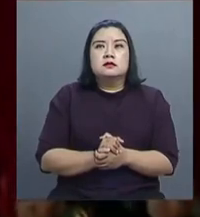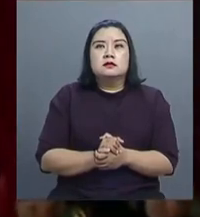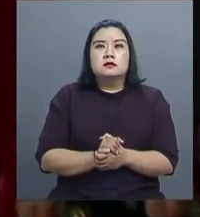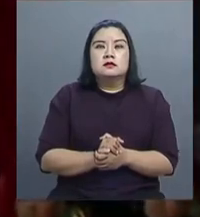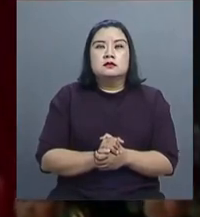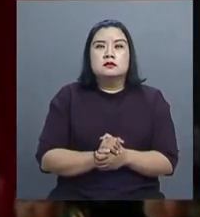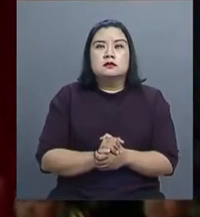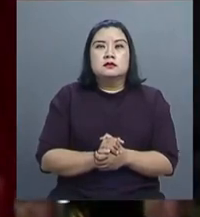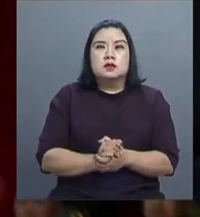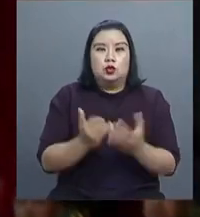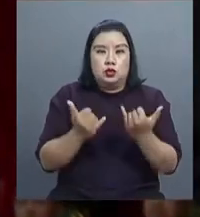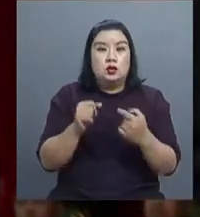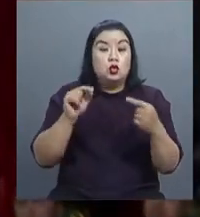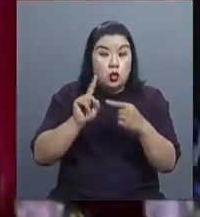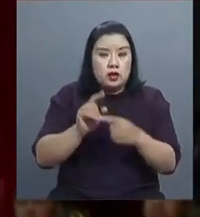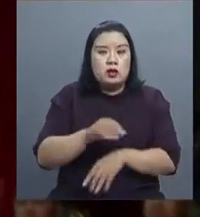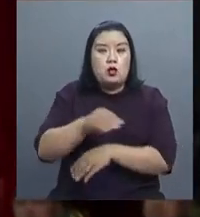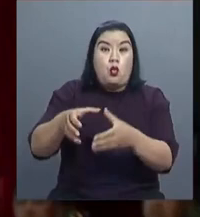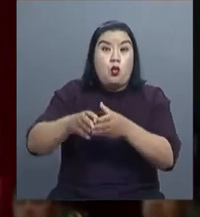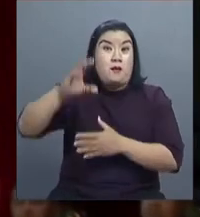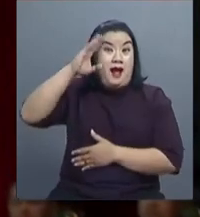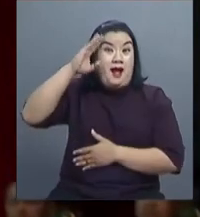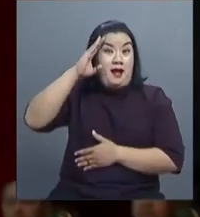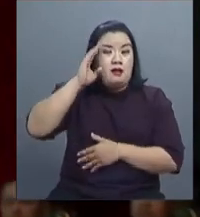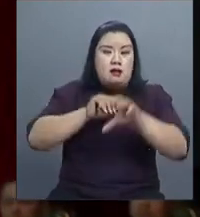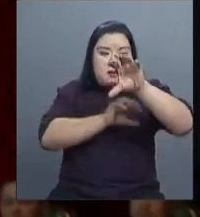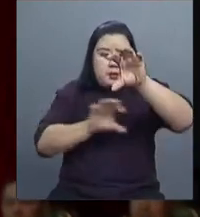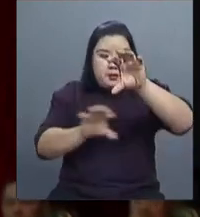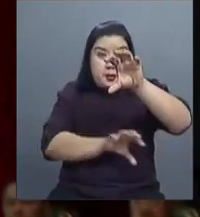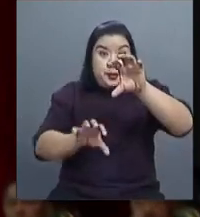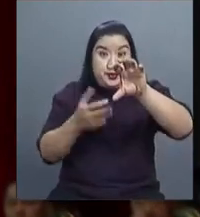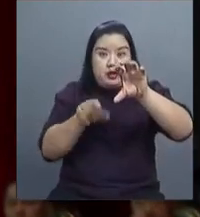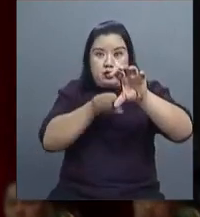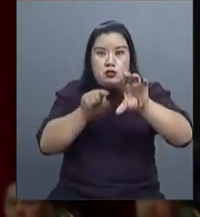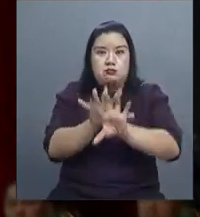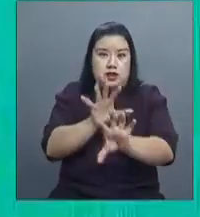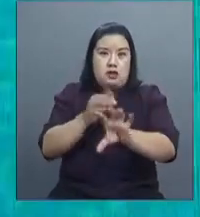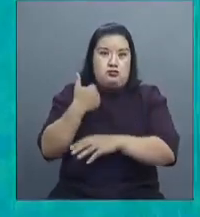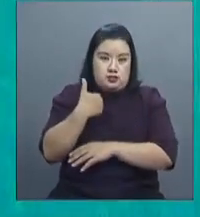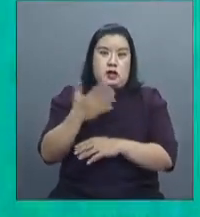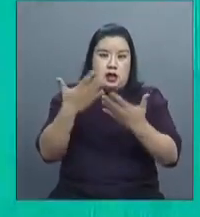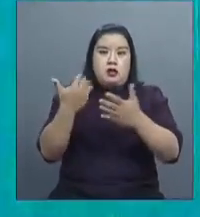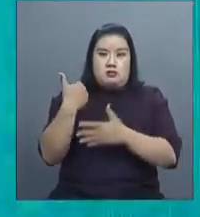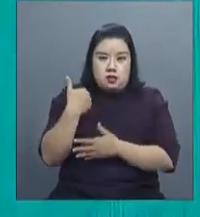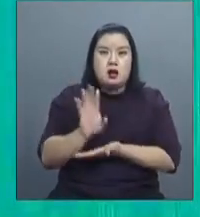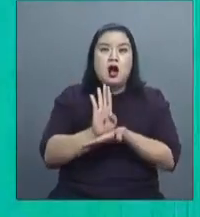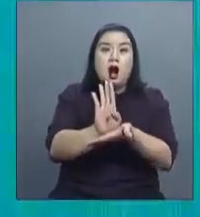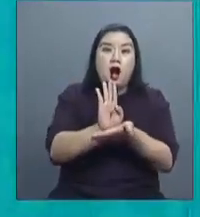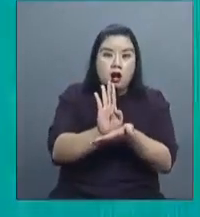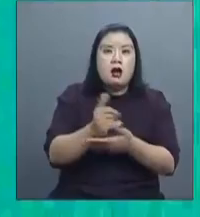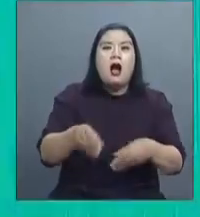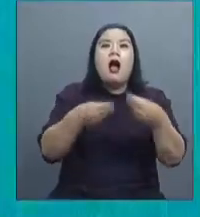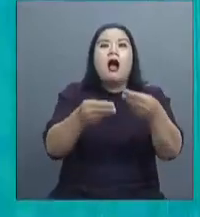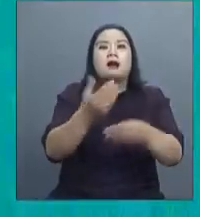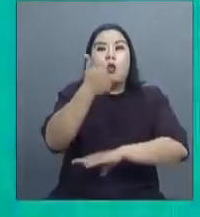และก่อนการประชุมหน่วยขึ้นตรงกองทัพบกในวันนี้พลเอกอภิรักษ์ได้มอบโล่พร้อมใบประกาศนียบัตรให้กับรองหัวหน้ากองยุทธ